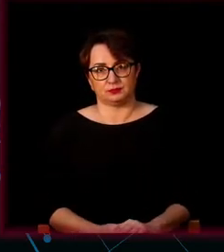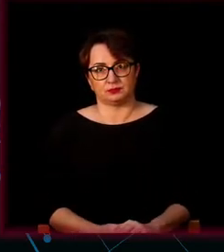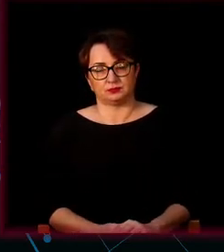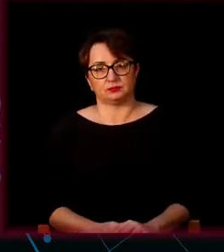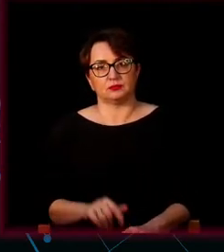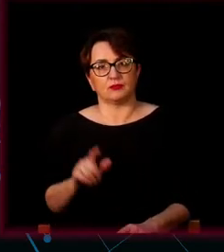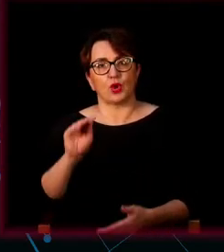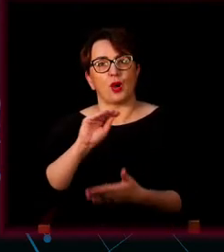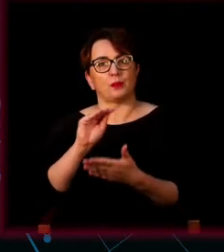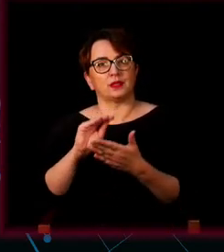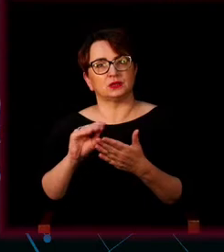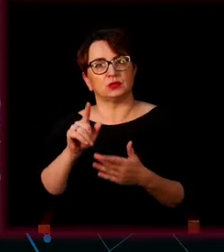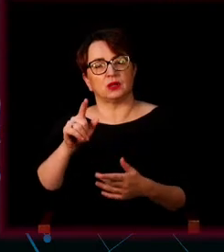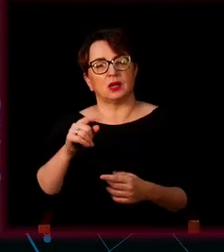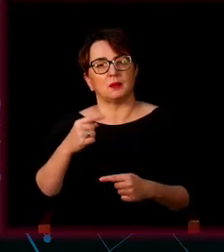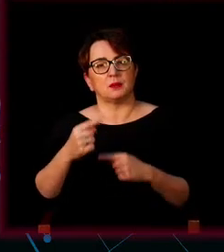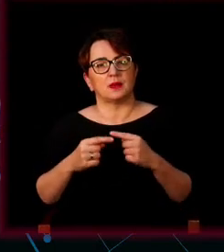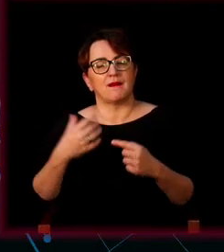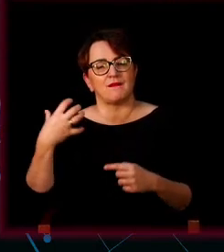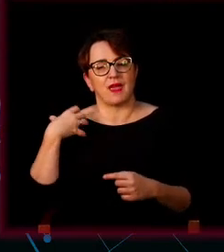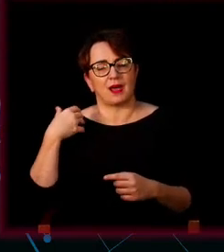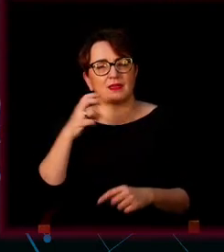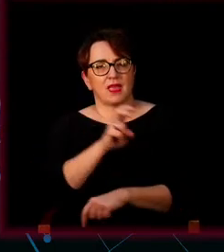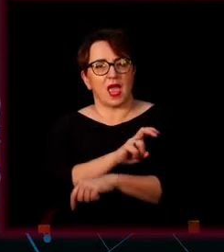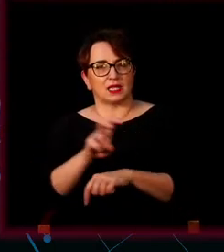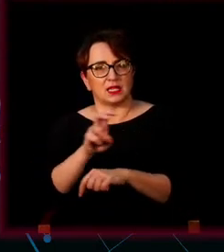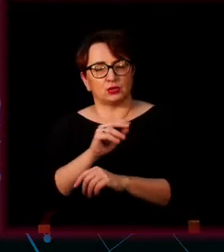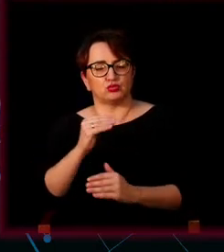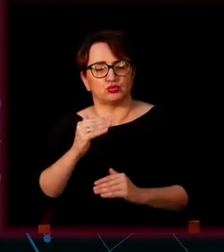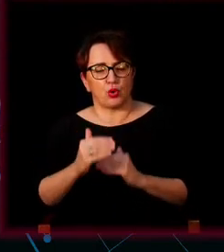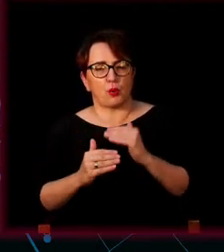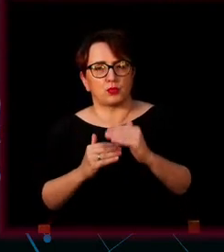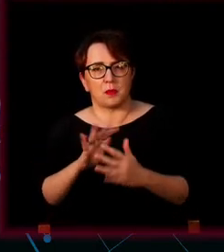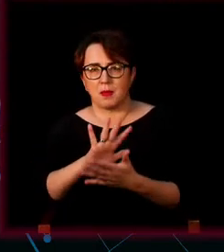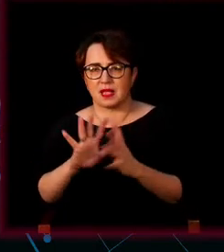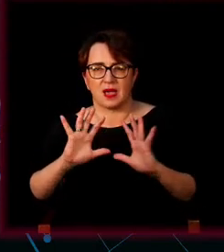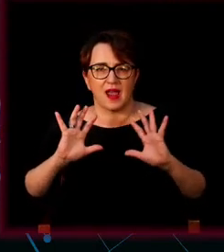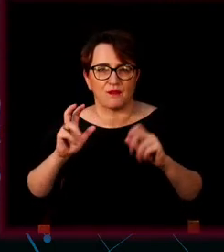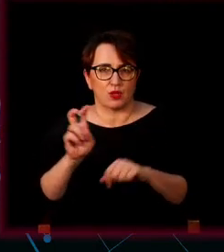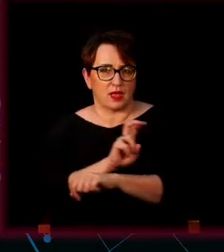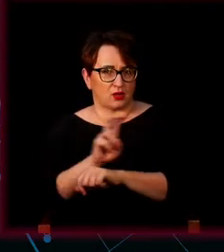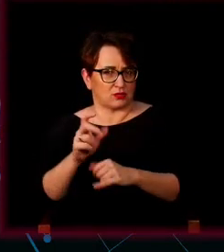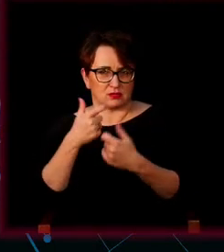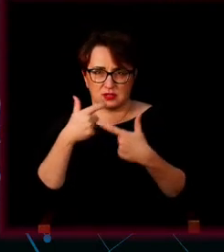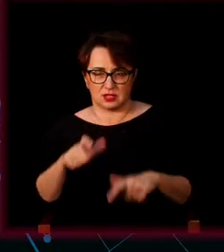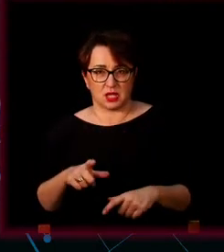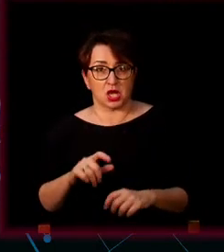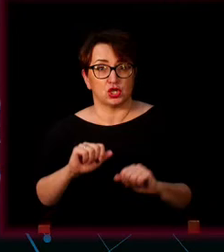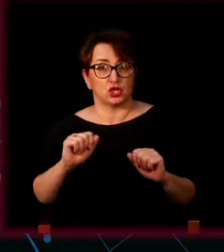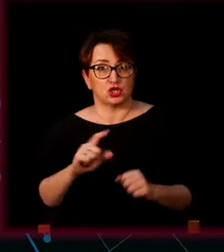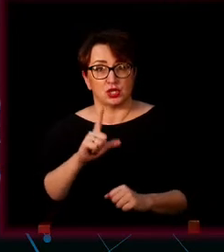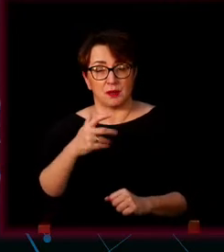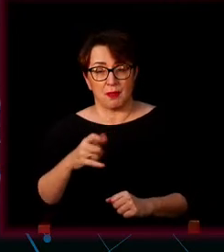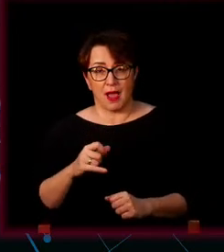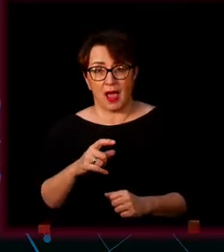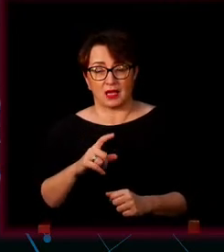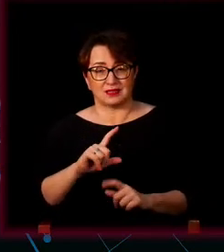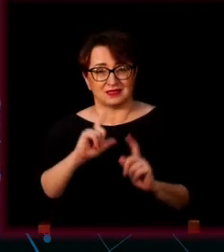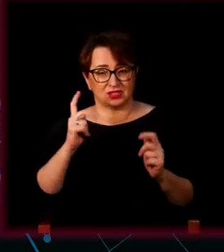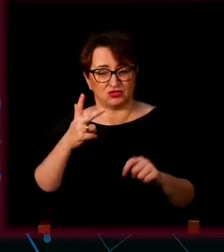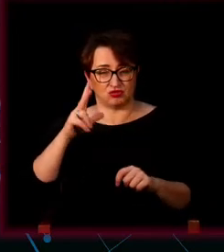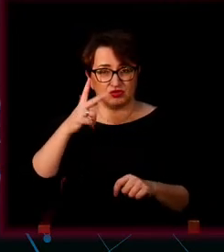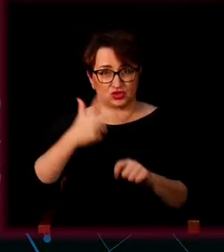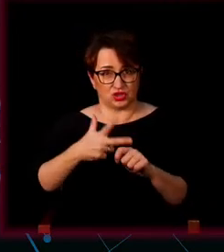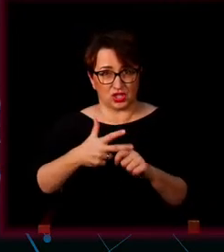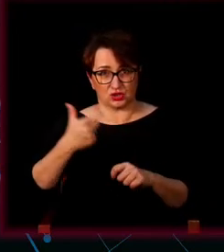gdzie Genli opisuje to, że wiek techniki nadszedł stopniowo, bez rewolucji technologicznej ani żadnej innej. Zima nie osiągnęła w ciągu 30